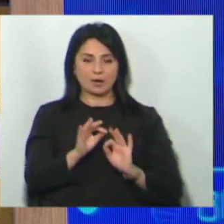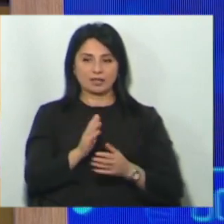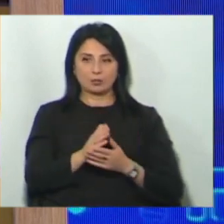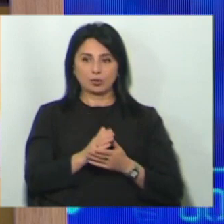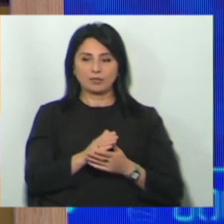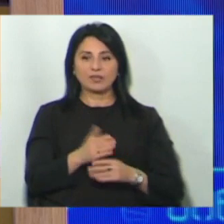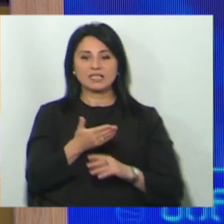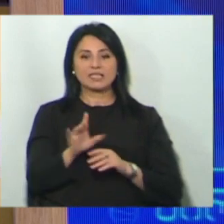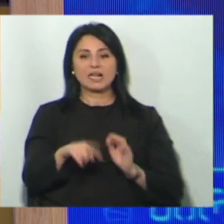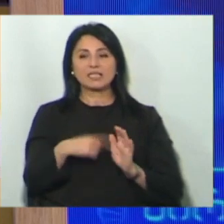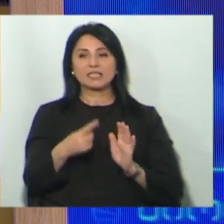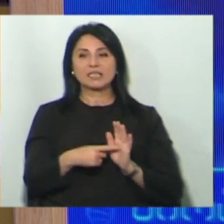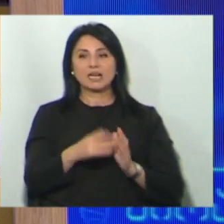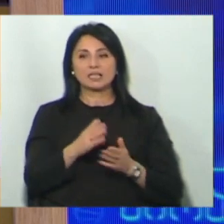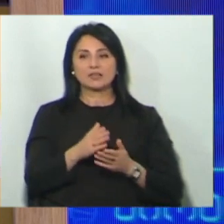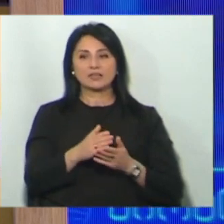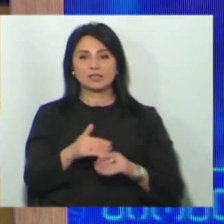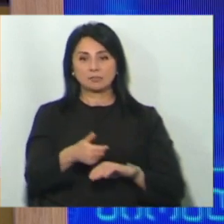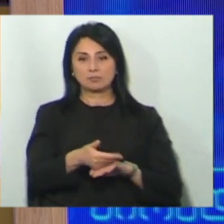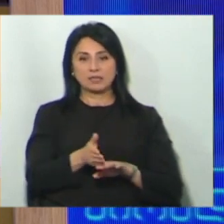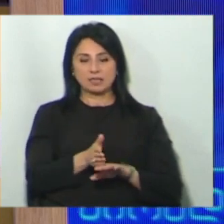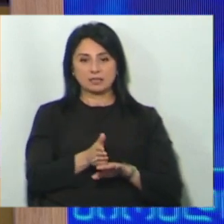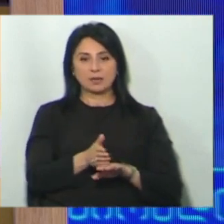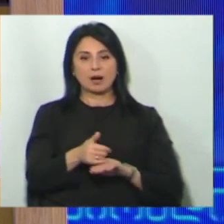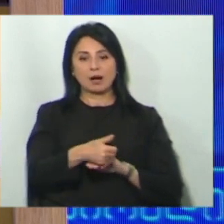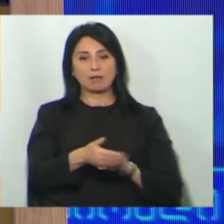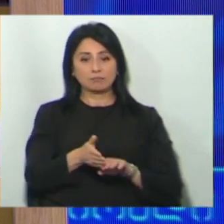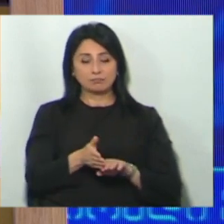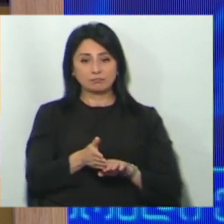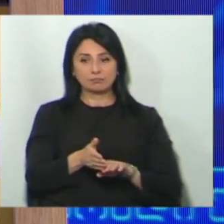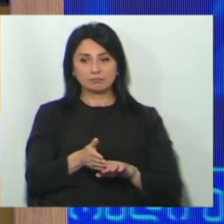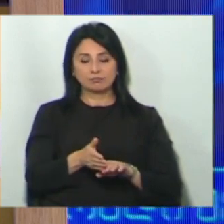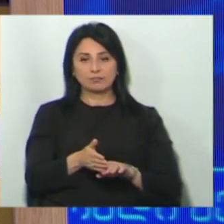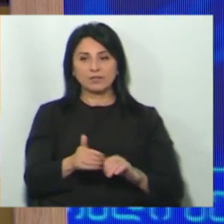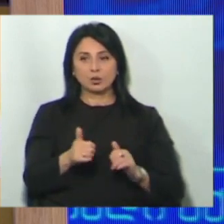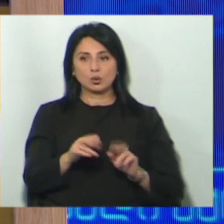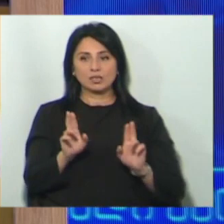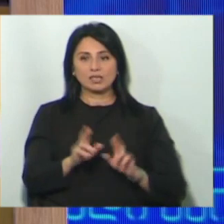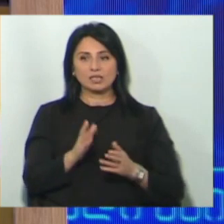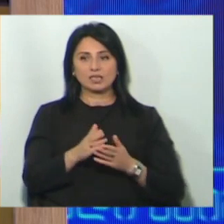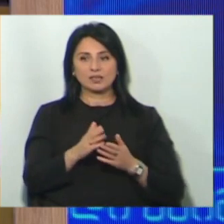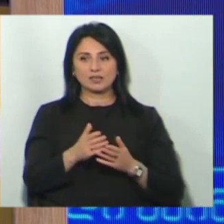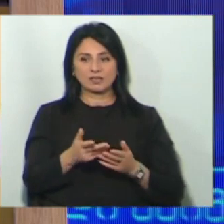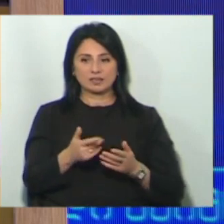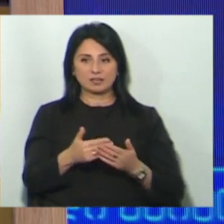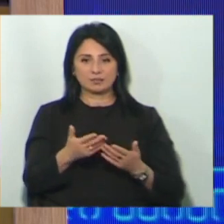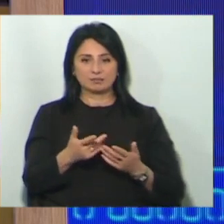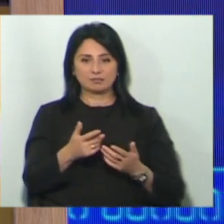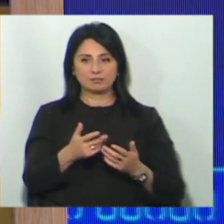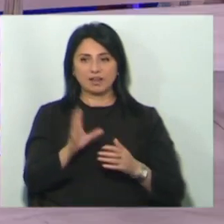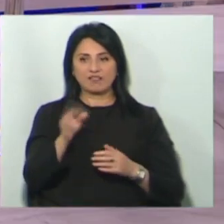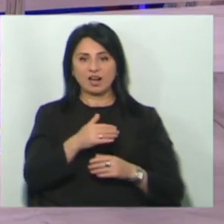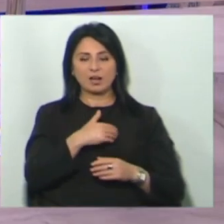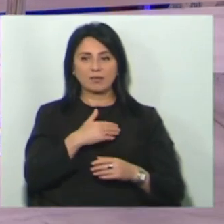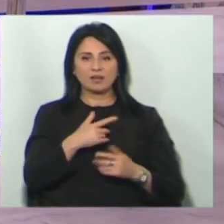გახლავთ. ცალკე საკითხი არის ფეხსაცმელი. ფეხსაცმელი, როგორც წესი, არის საცდური.